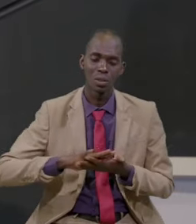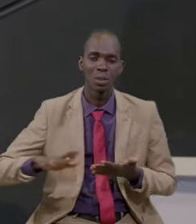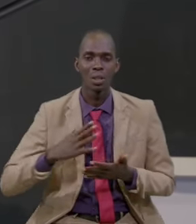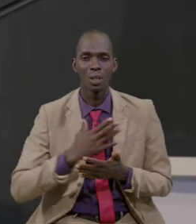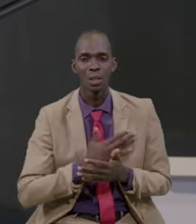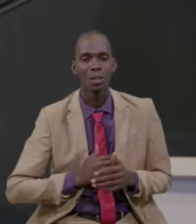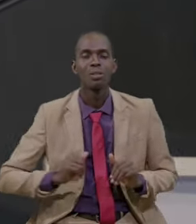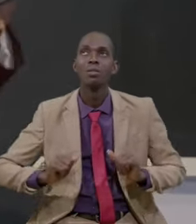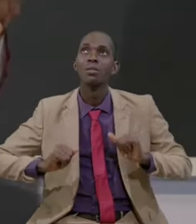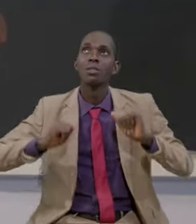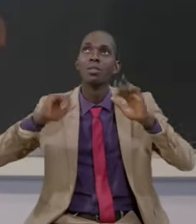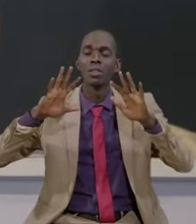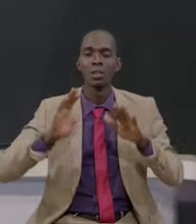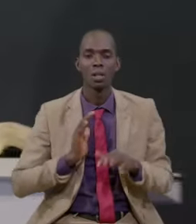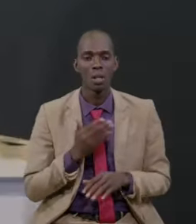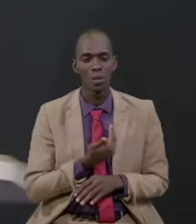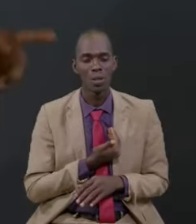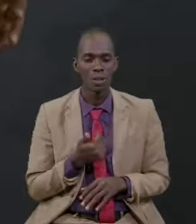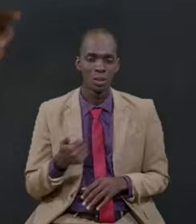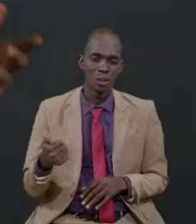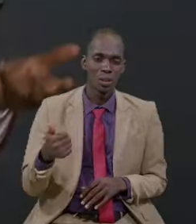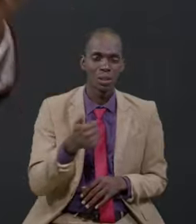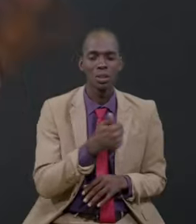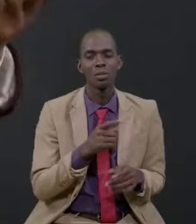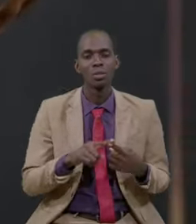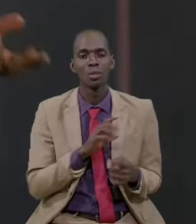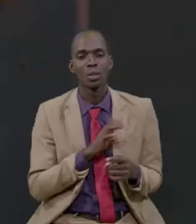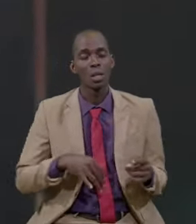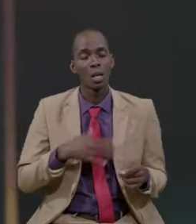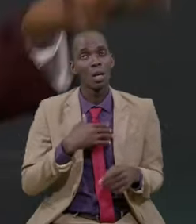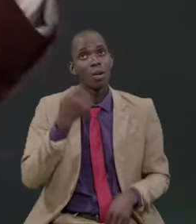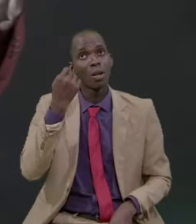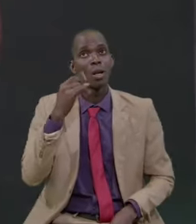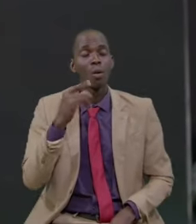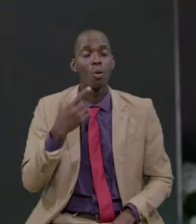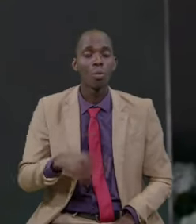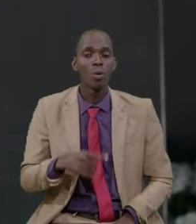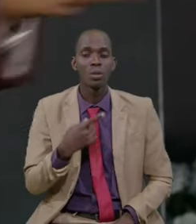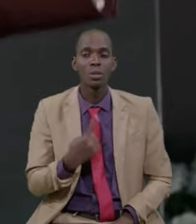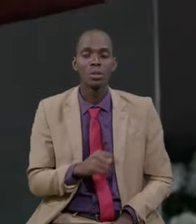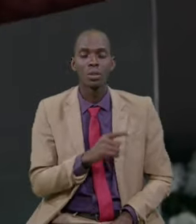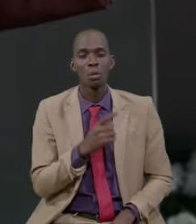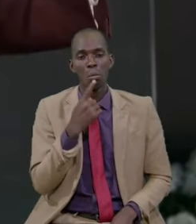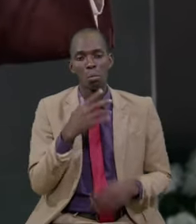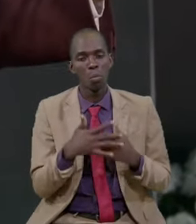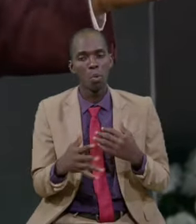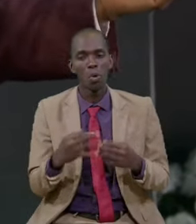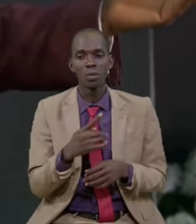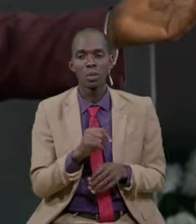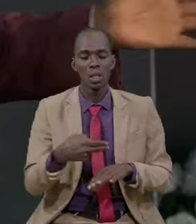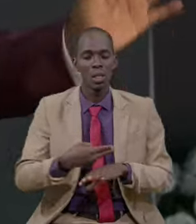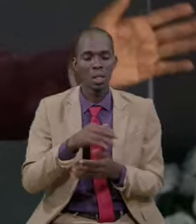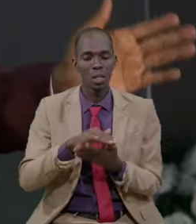totalement à Christ. Et comprendre ce que le sang de l'agneau peut faire.